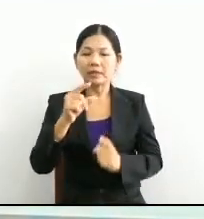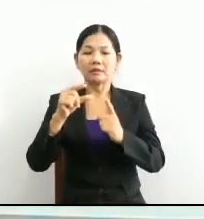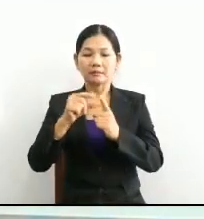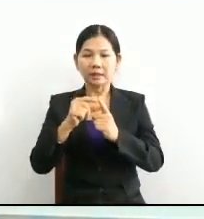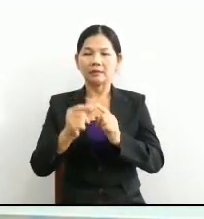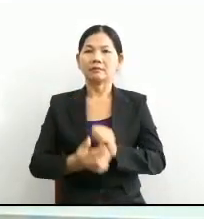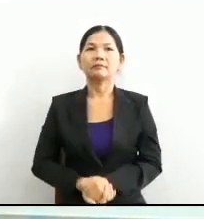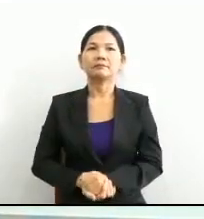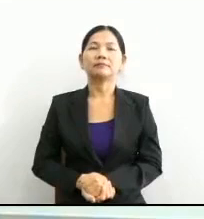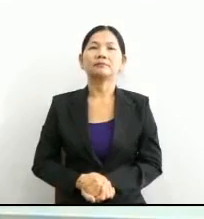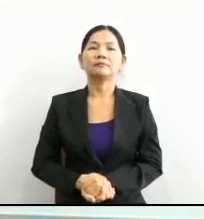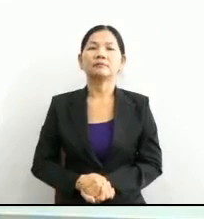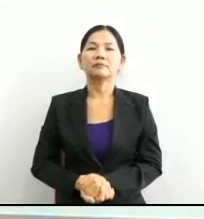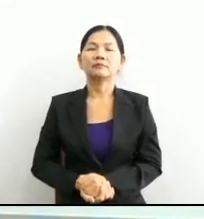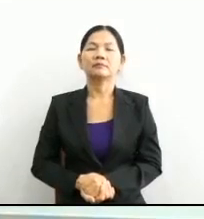lấy đặt pía rẻ xa